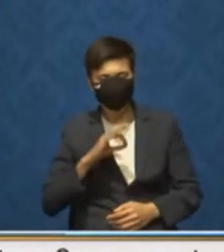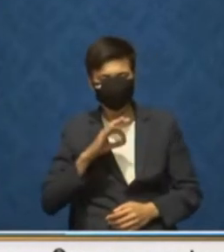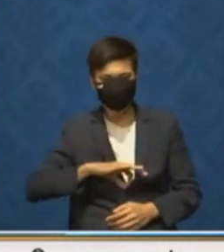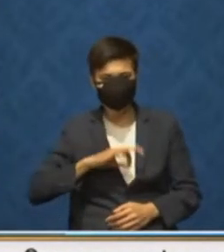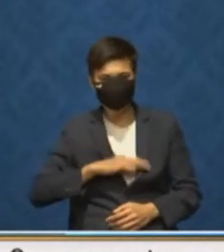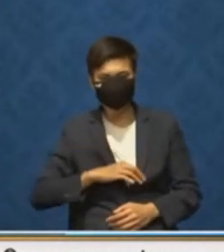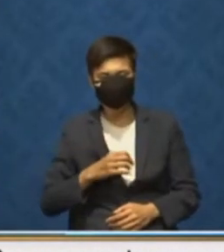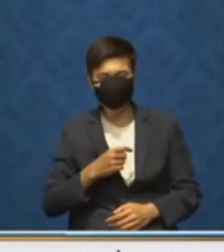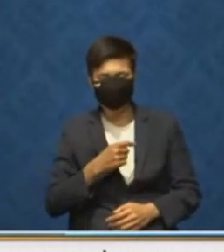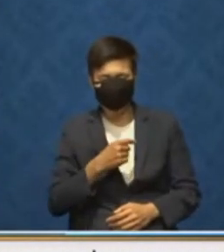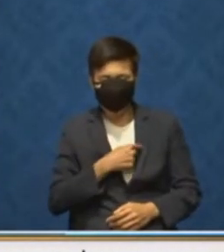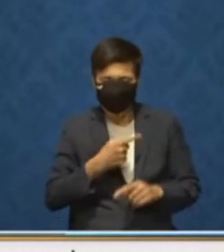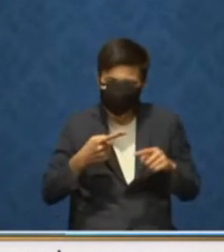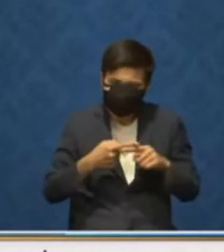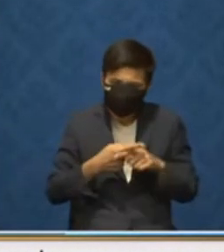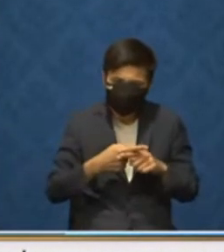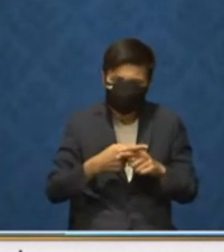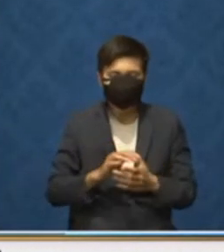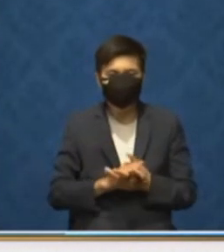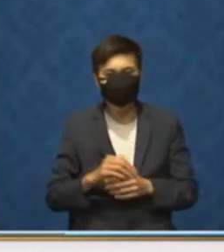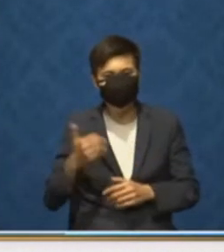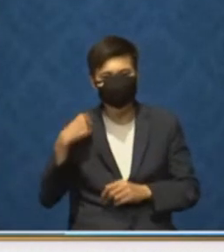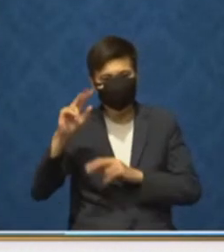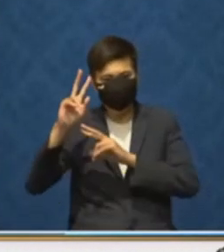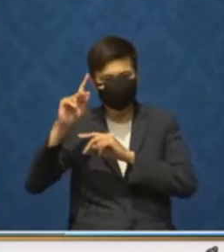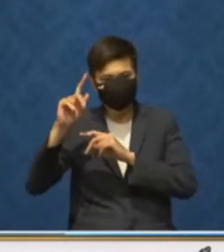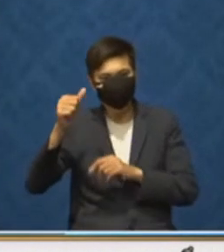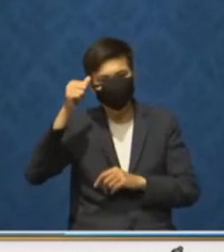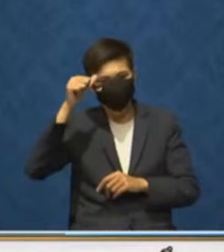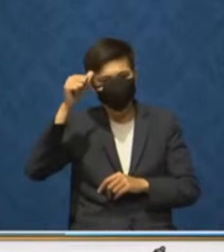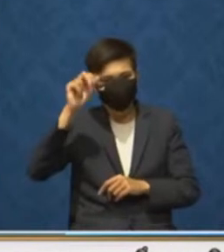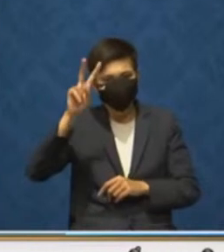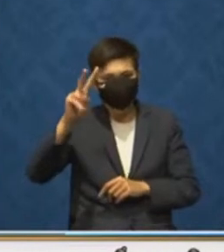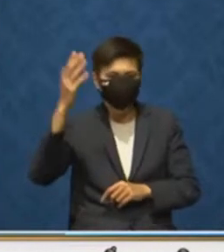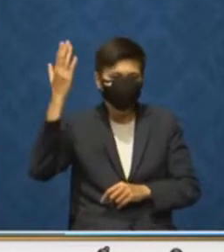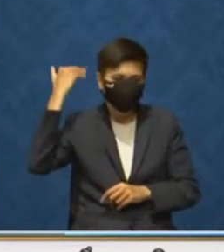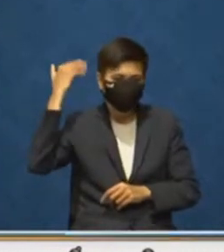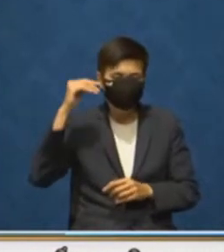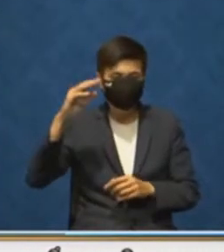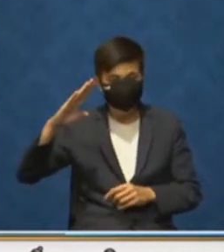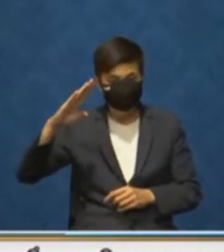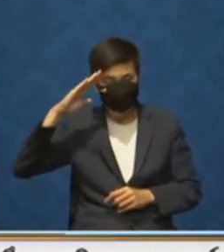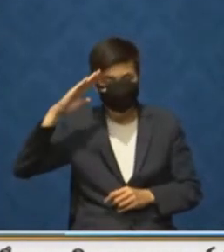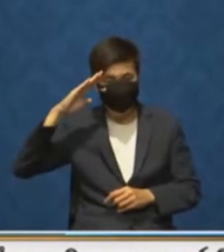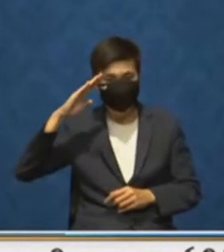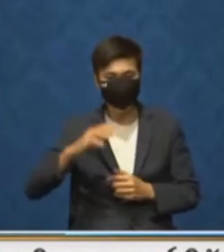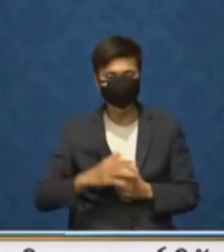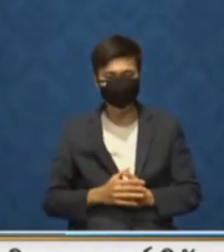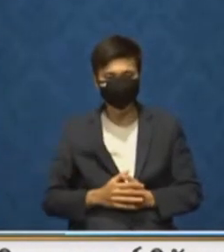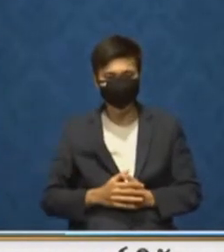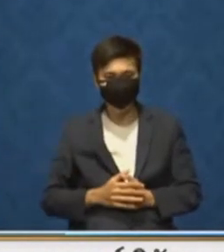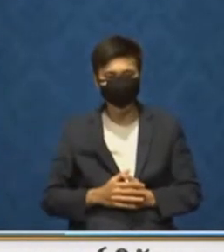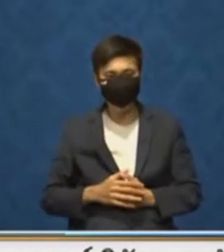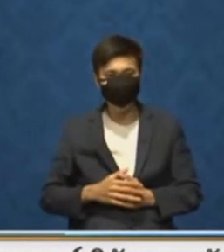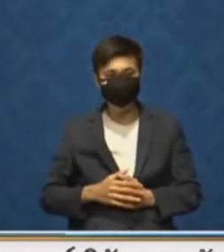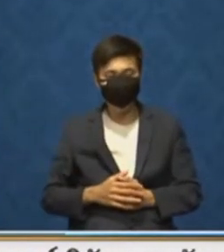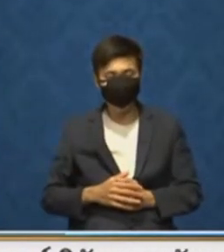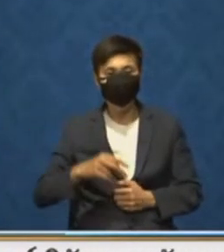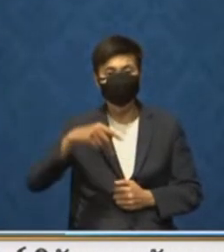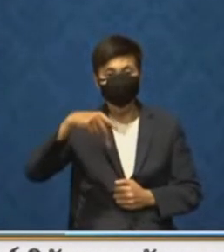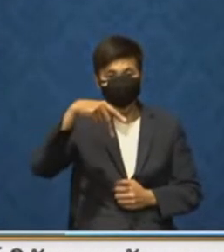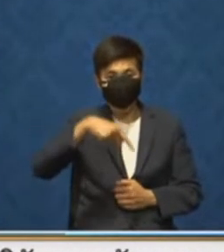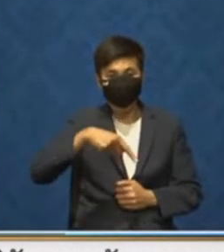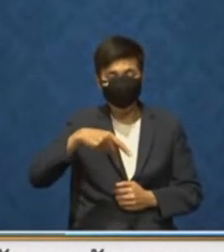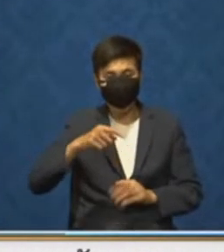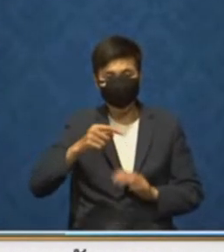ข่าวออกมาเมื่อ 2วันก่อนหรือหลายท่านอ่ะเดี๋ยวพี่ปลายว่าโดยทหารมันแล้วพันเอกมีรถประจำตำแหน่งหมด